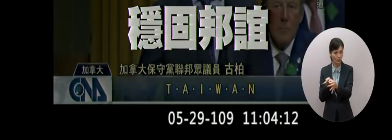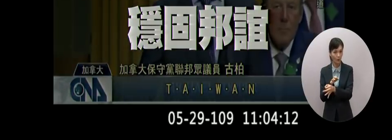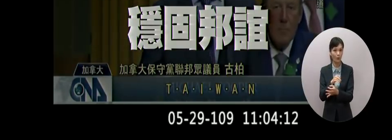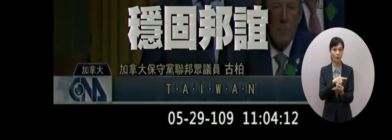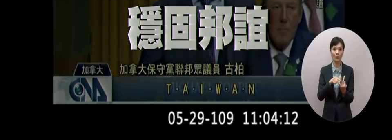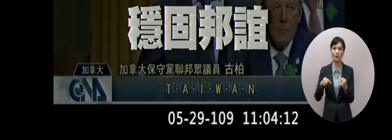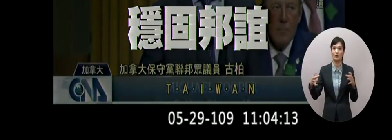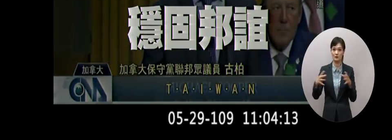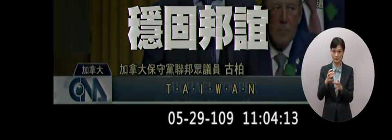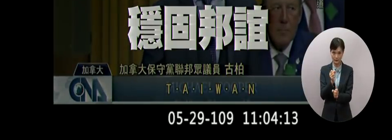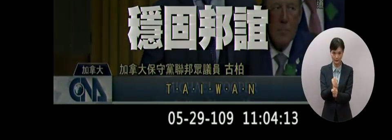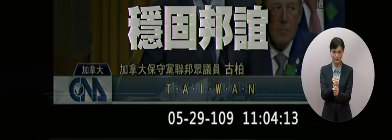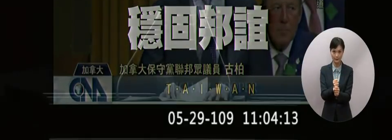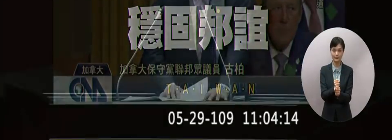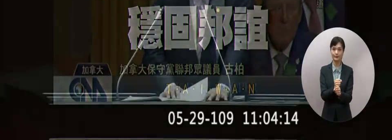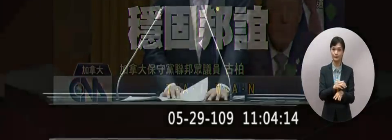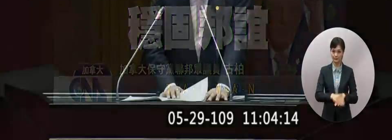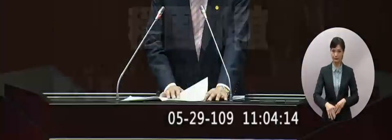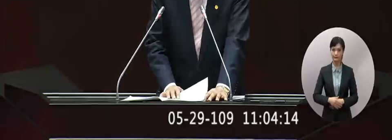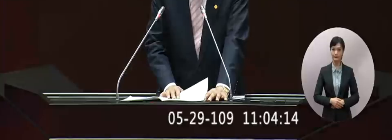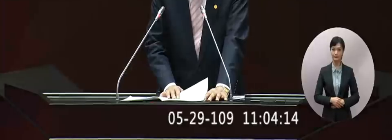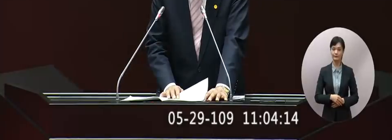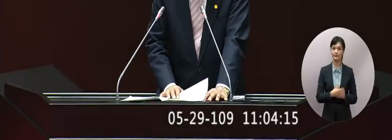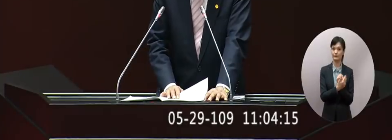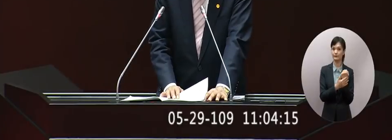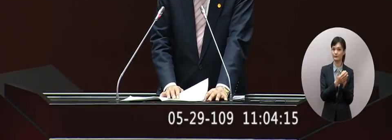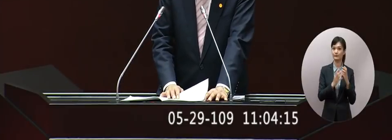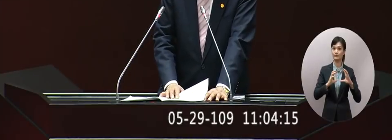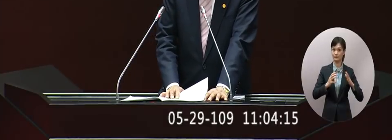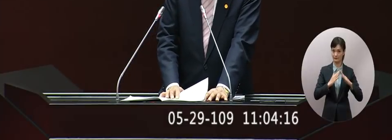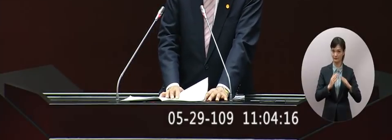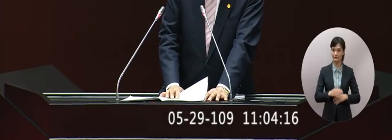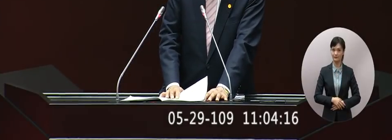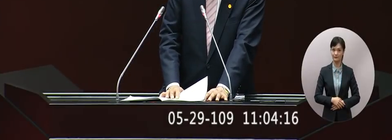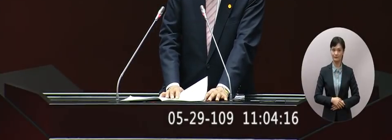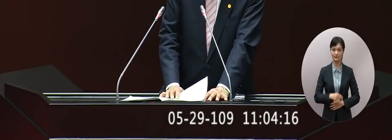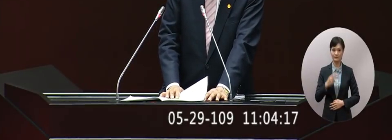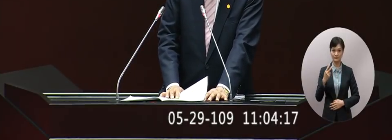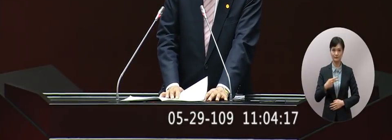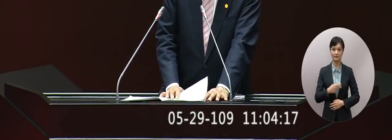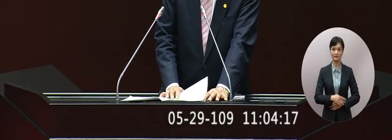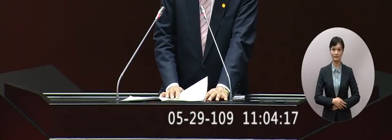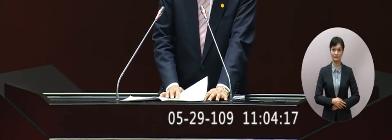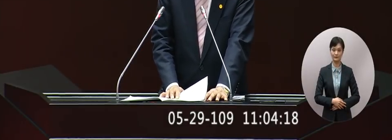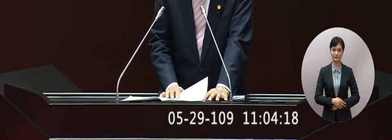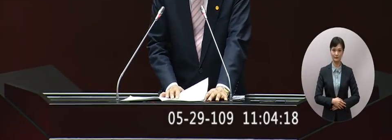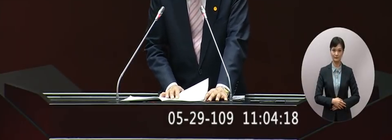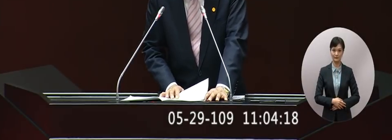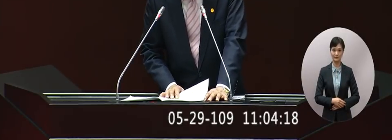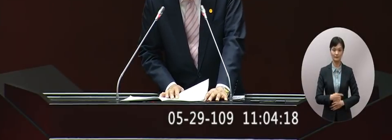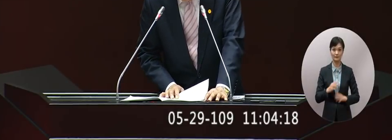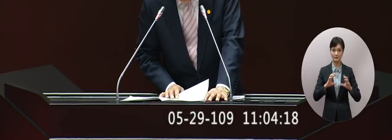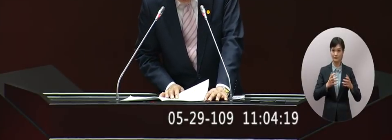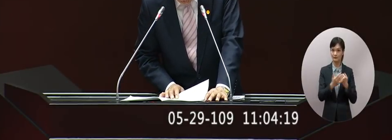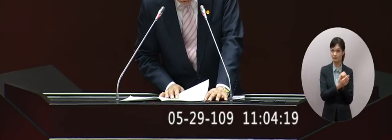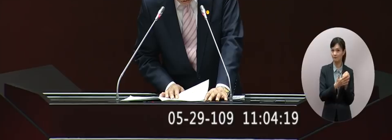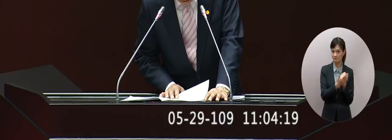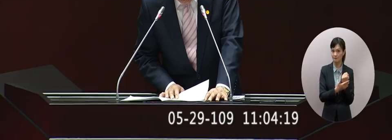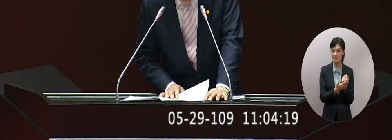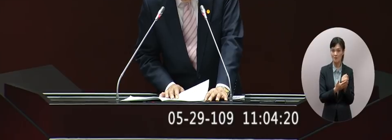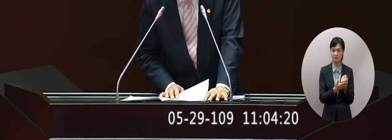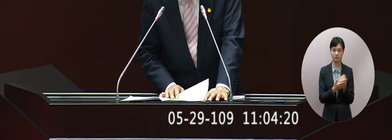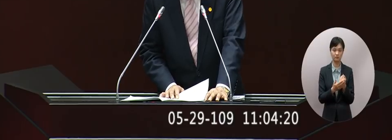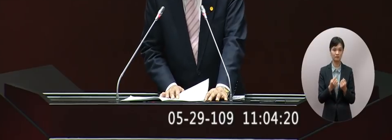式来保卫国家。同时我们也会为保卫国家而持